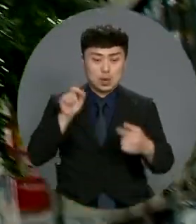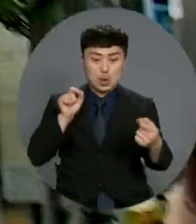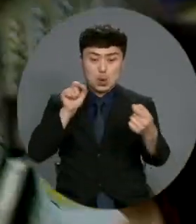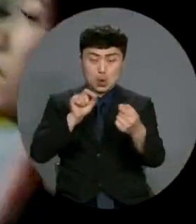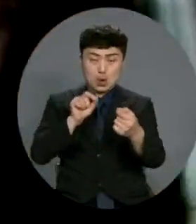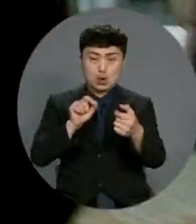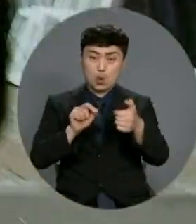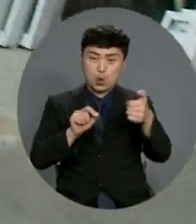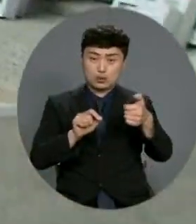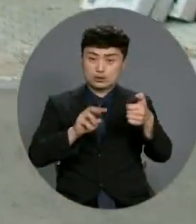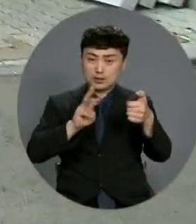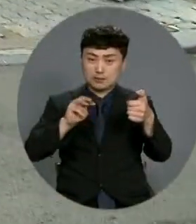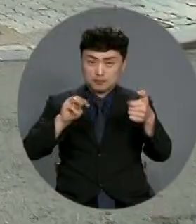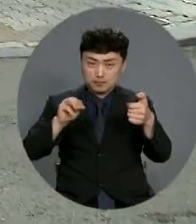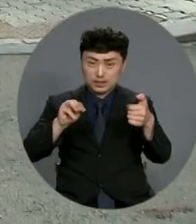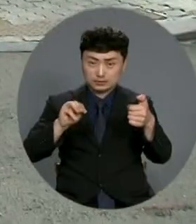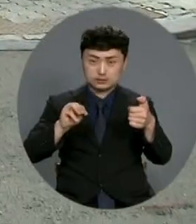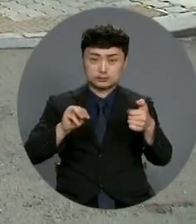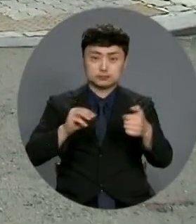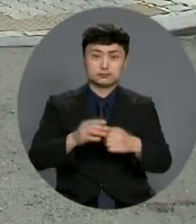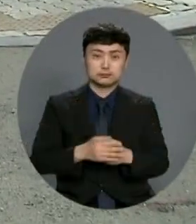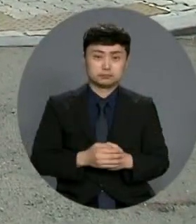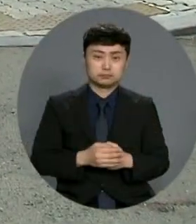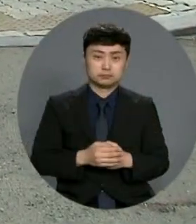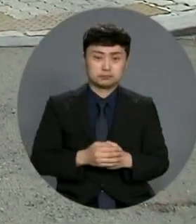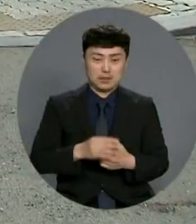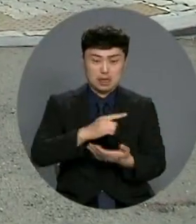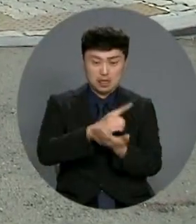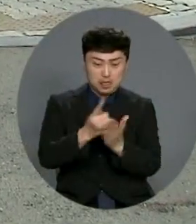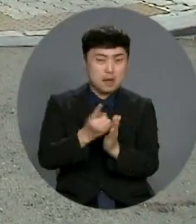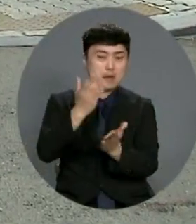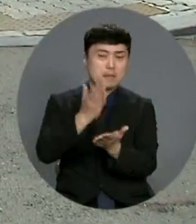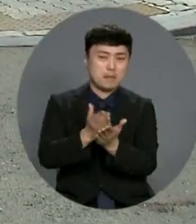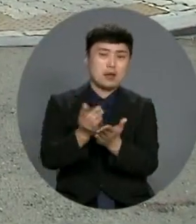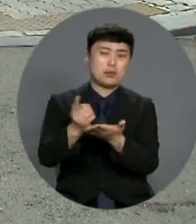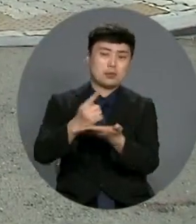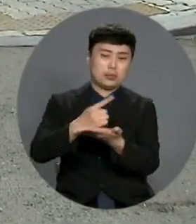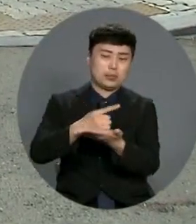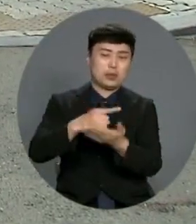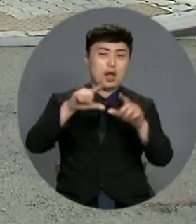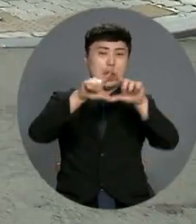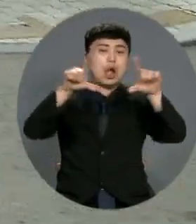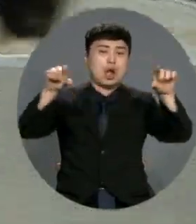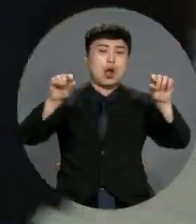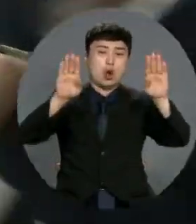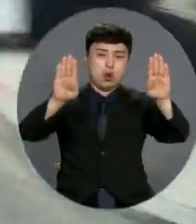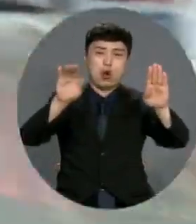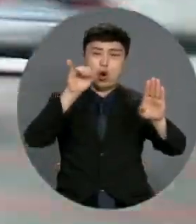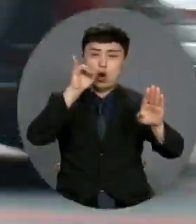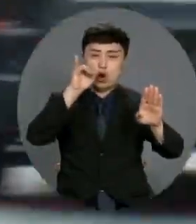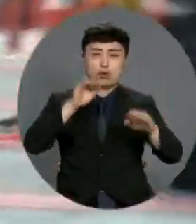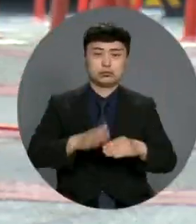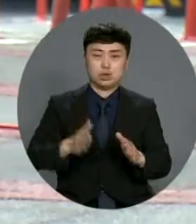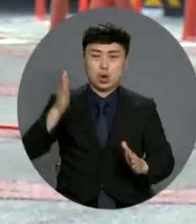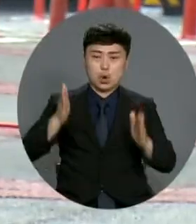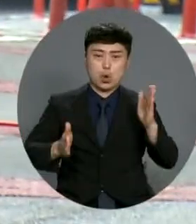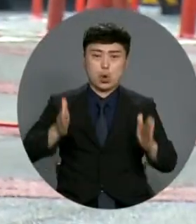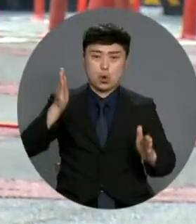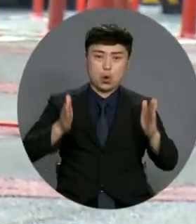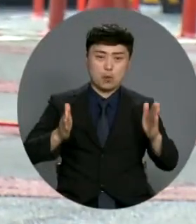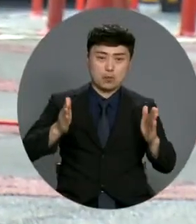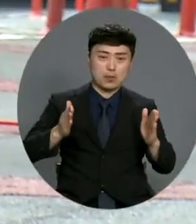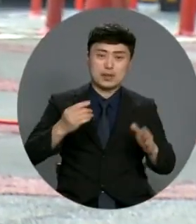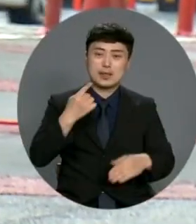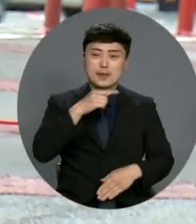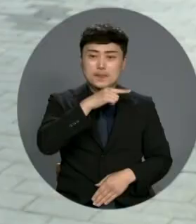앞에 과속방지턱이 설치돼 있으니 절대 감속하라는 내용의 현수막이 걸렸습니다. 그리고 이렇게 로봇 신호수도